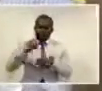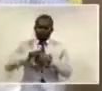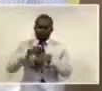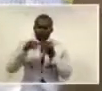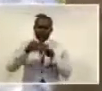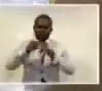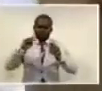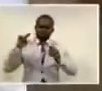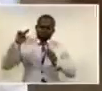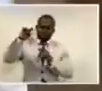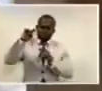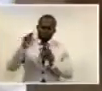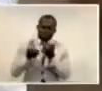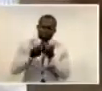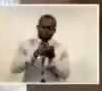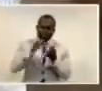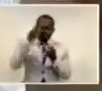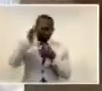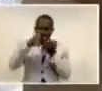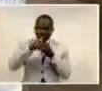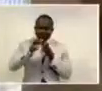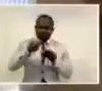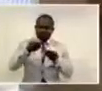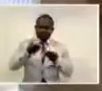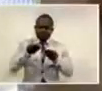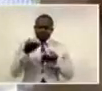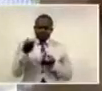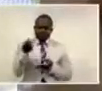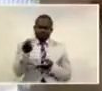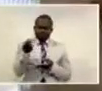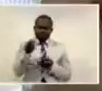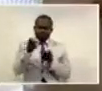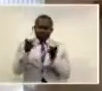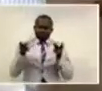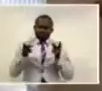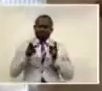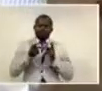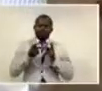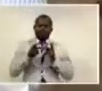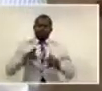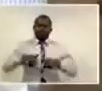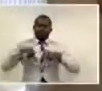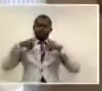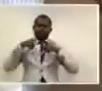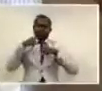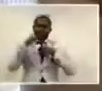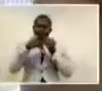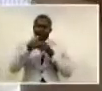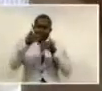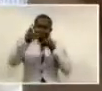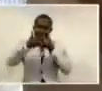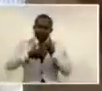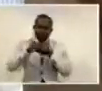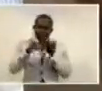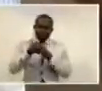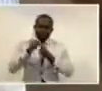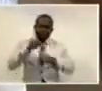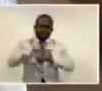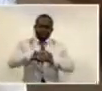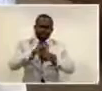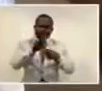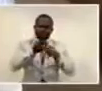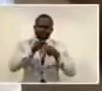ikibuga cy'indege cyambaruraga kugira ngo kiduhe amafaranga y'ahantu dutuye, hari umuturage wari warafashe